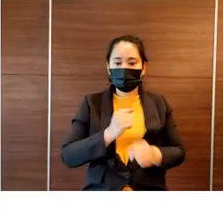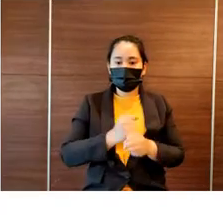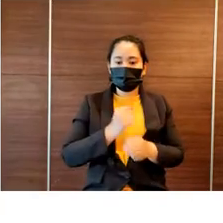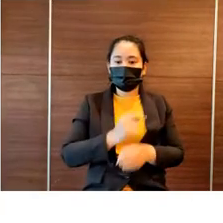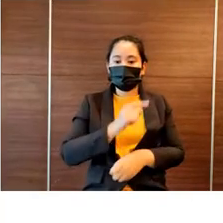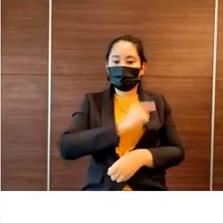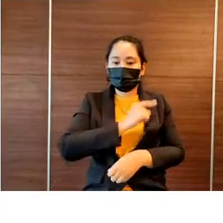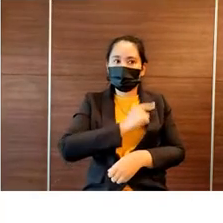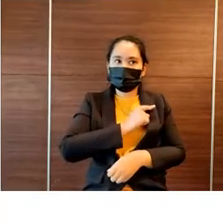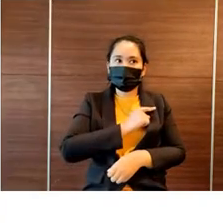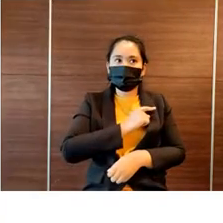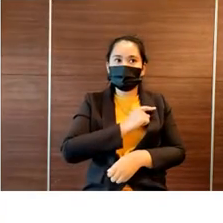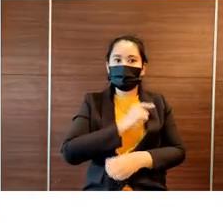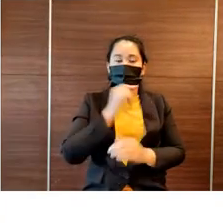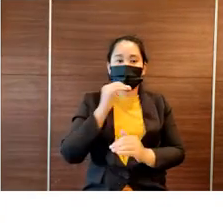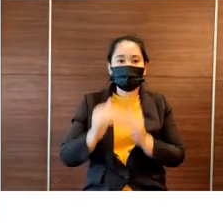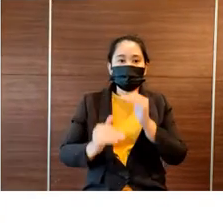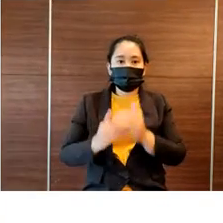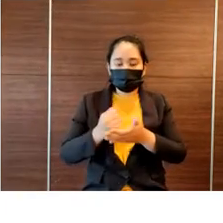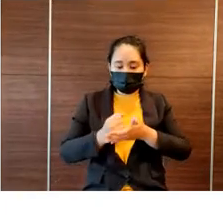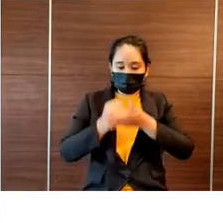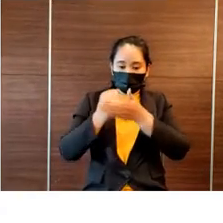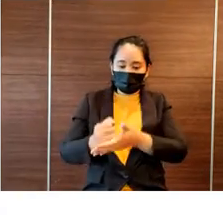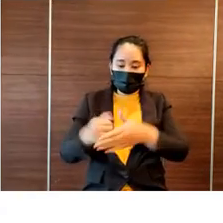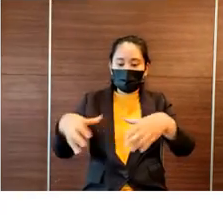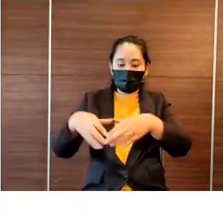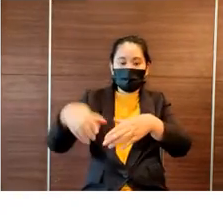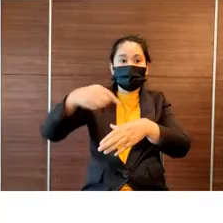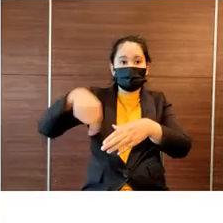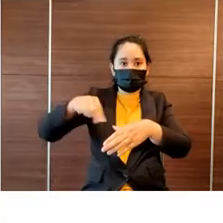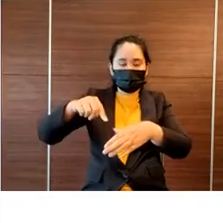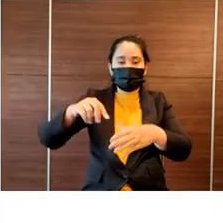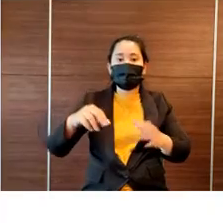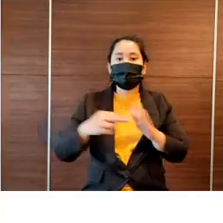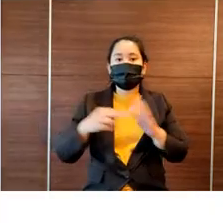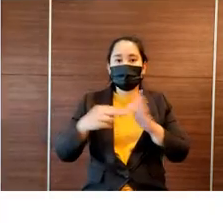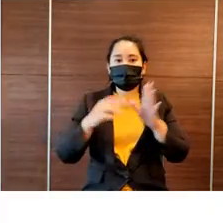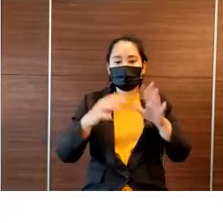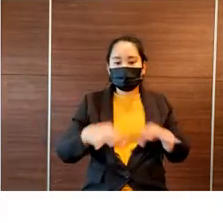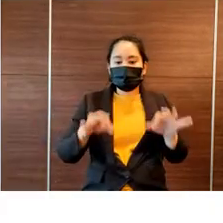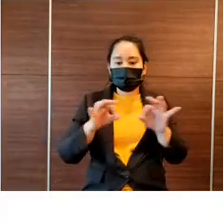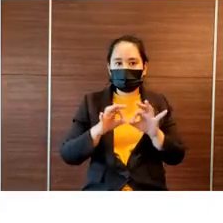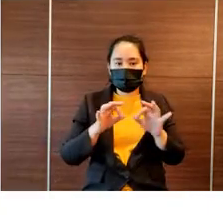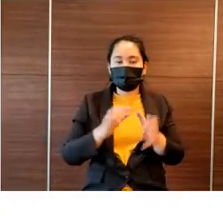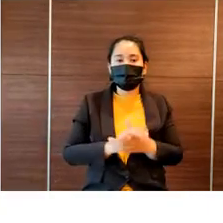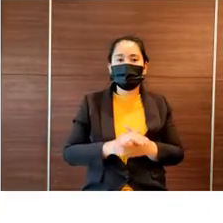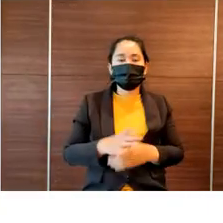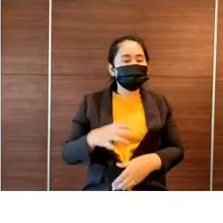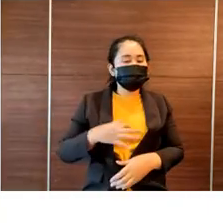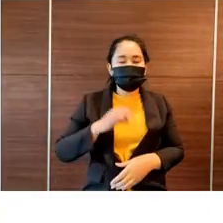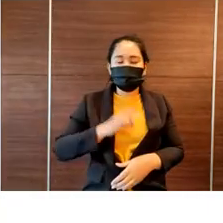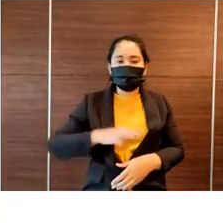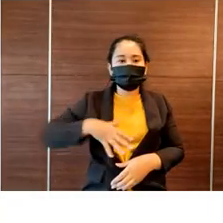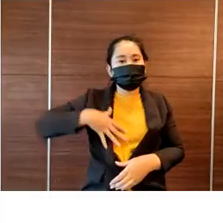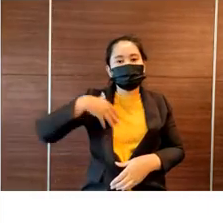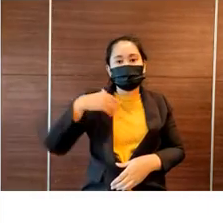ล้าที่จะก้าวไปช่วยเขาแล้วมันก็ใช้ได้นะพี่จ๋าเนาะไม่น่าเชื่อว่า